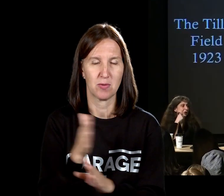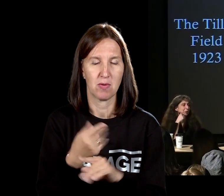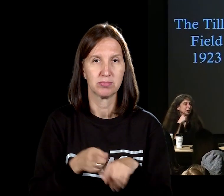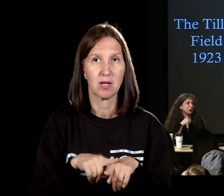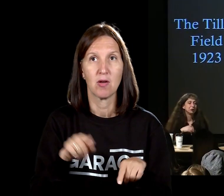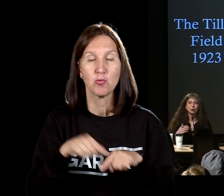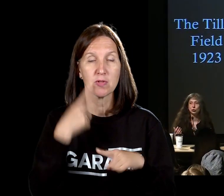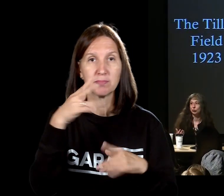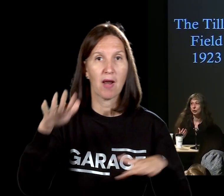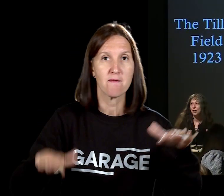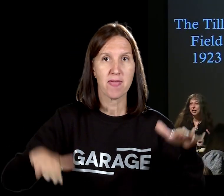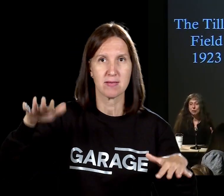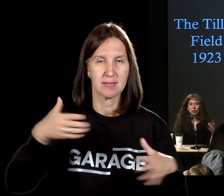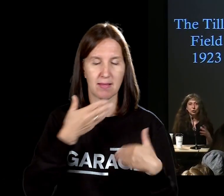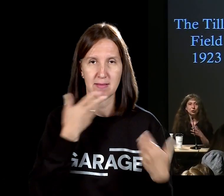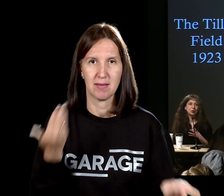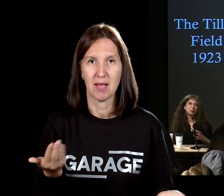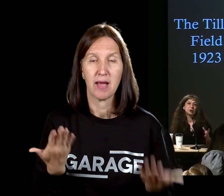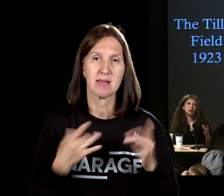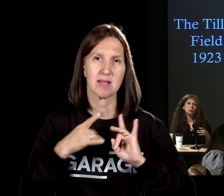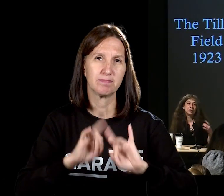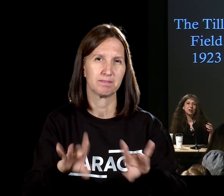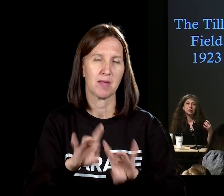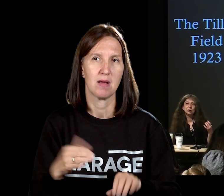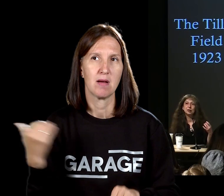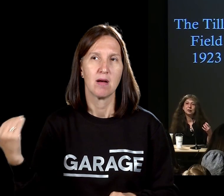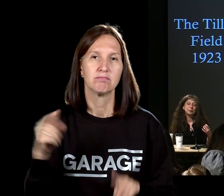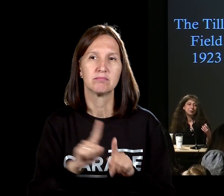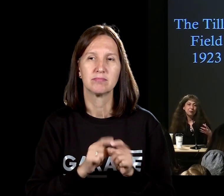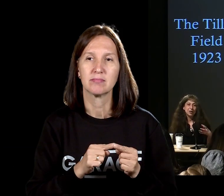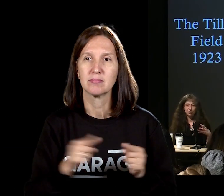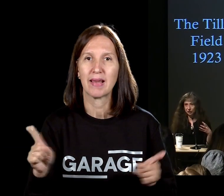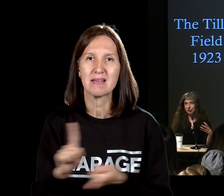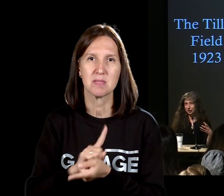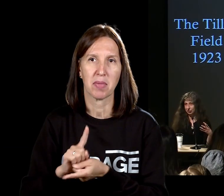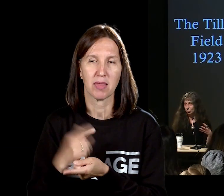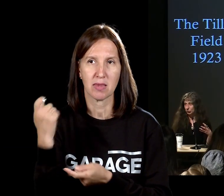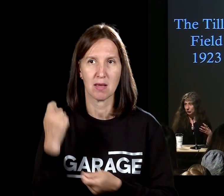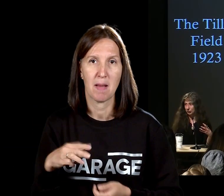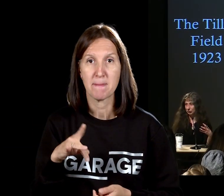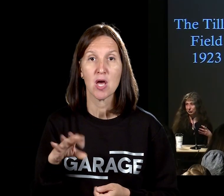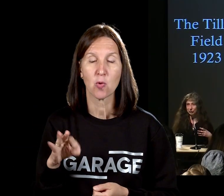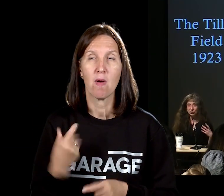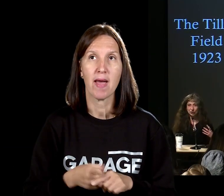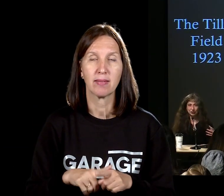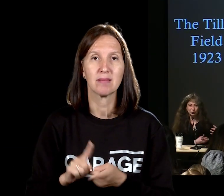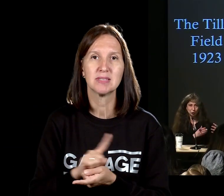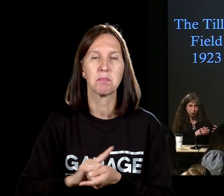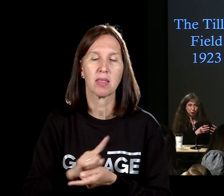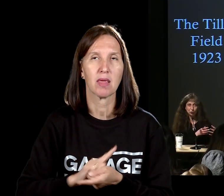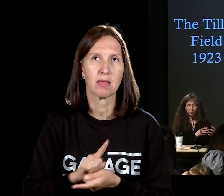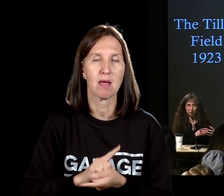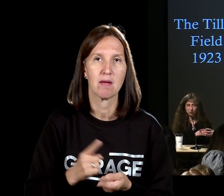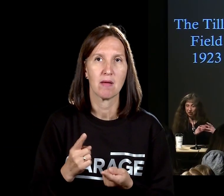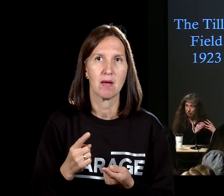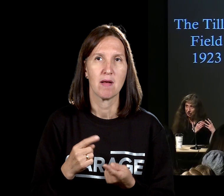невесомым. Вообще, если описывать его эволюцию Миро, то это постоянное изменение гравитация его получится, да, вот это начинается с